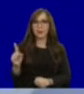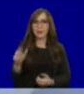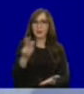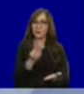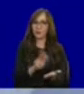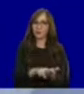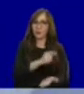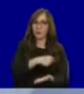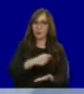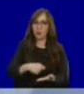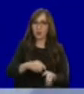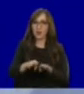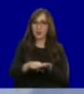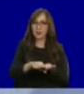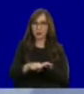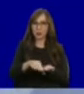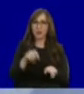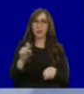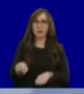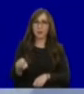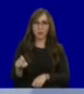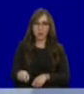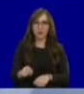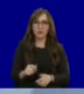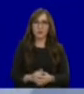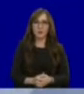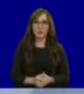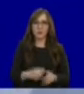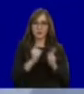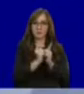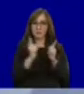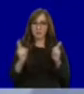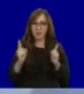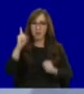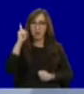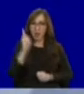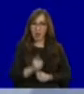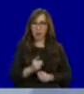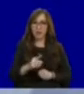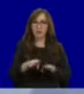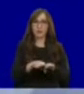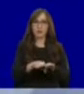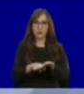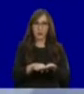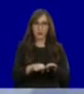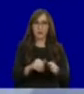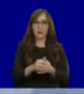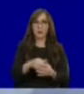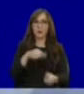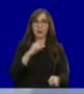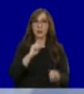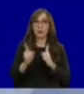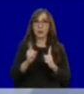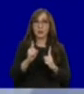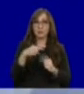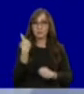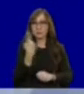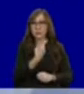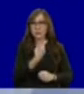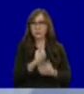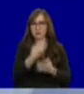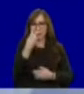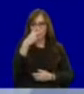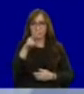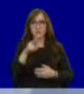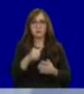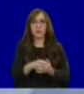dengan kebutuhannya. Ya, tentunya jarak minimal itu bisa dipastikan. Jadinya yang kita ingin lihat adalah sekolah sudah mulai latihan